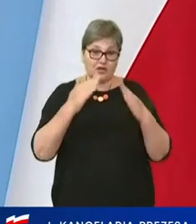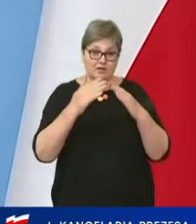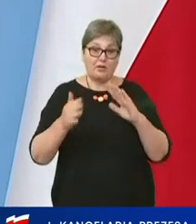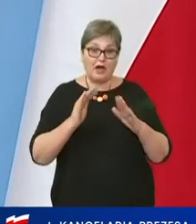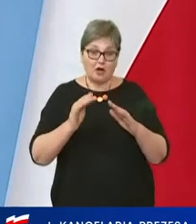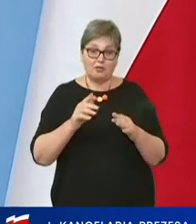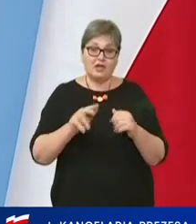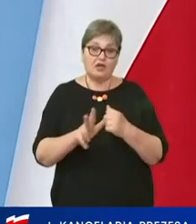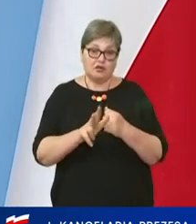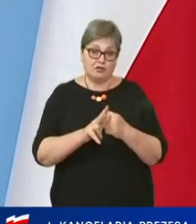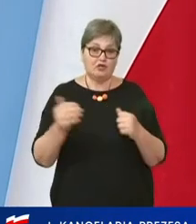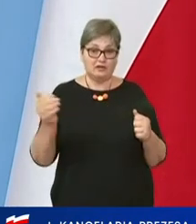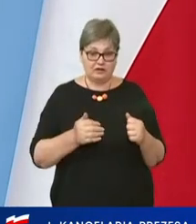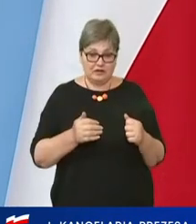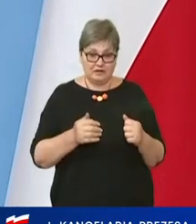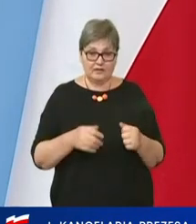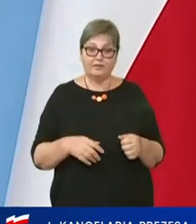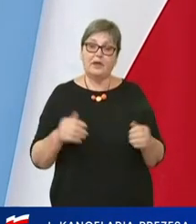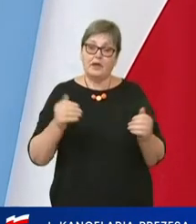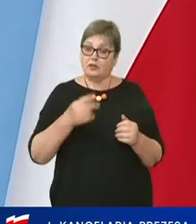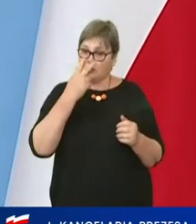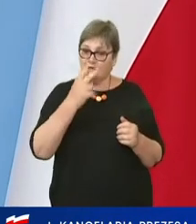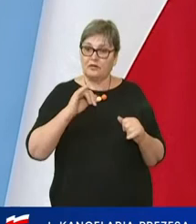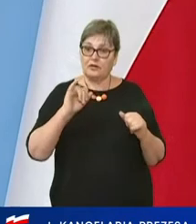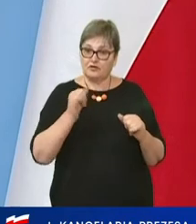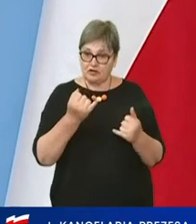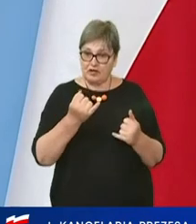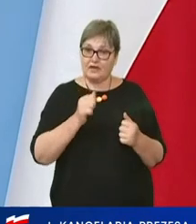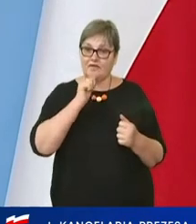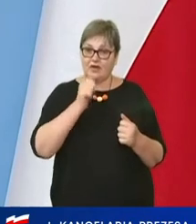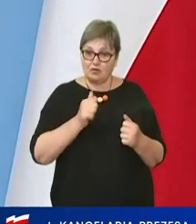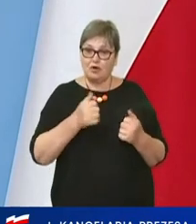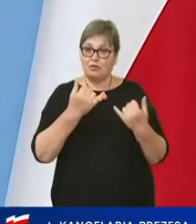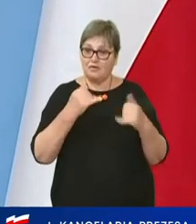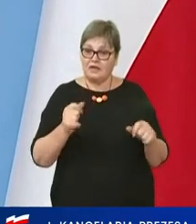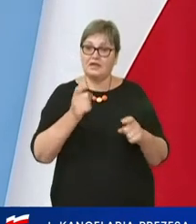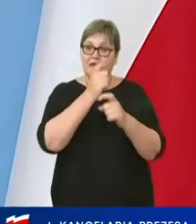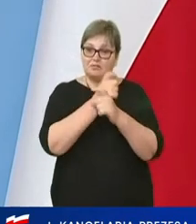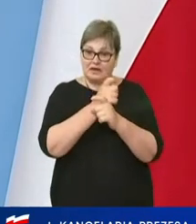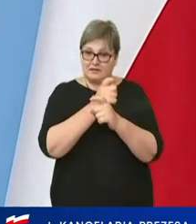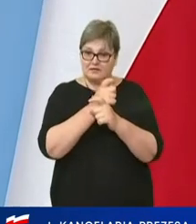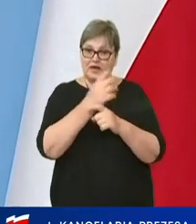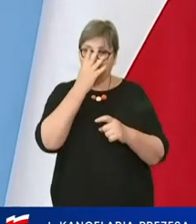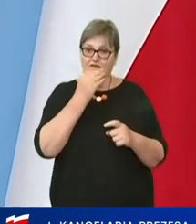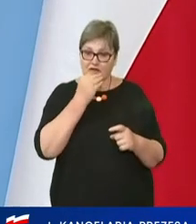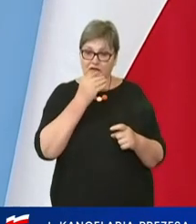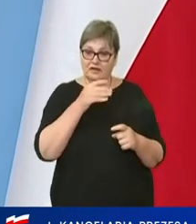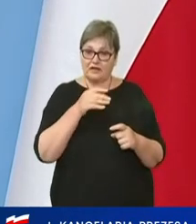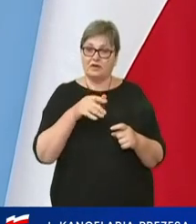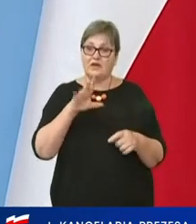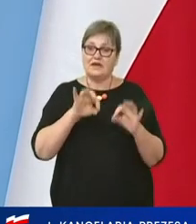0,36%. Natomiast możemy spojrzeć, jak wyglądają przede wszystkim statystyki, jeżeli chodzi o umieralność. Te wszystkie działania,